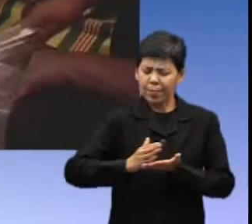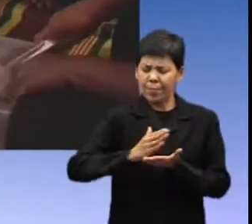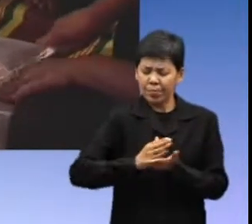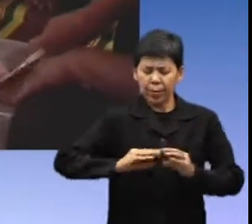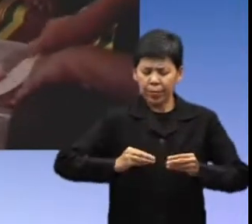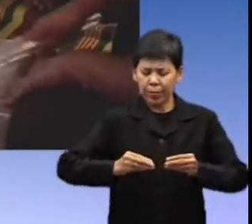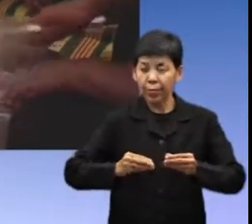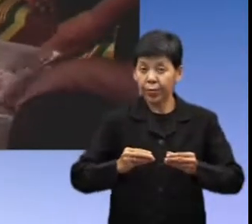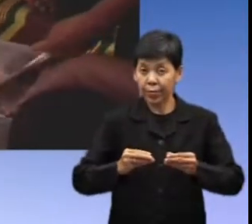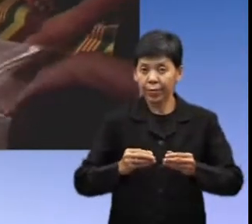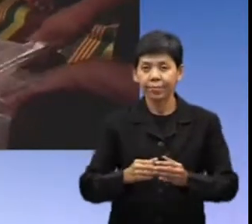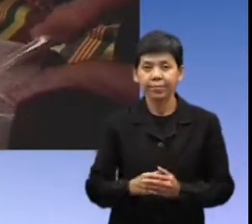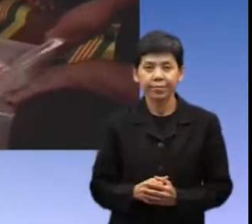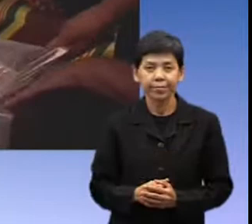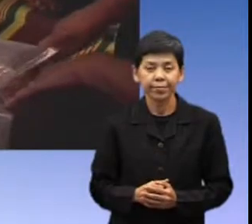ร้อย